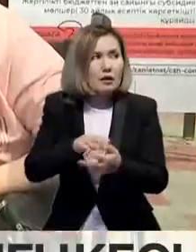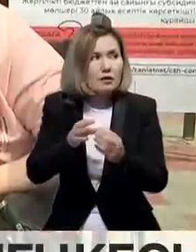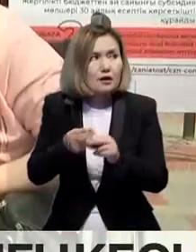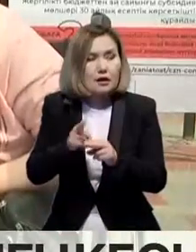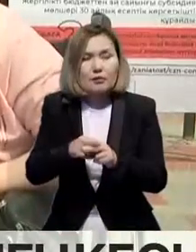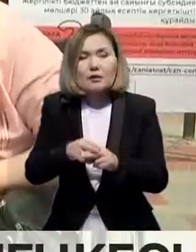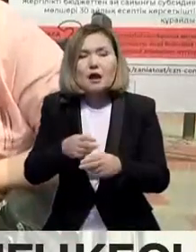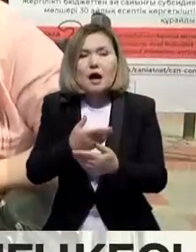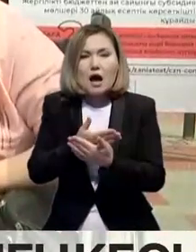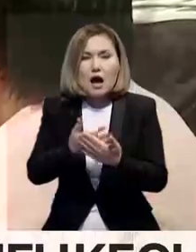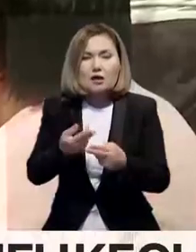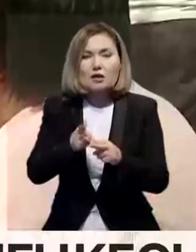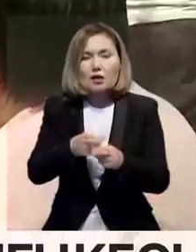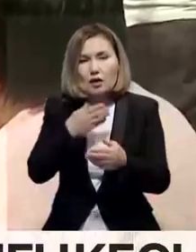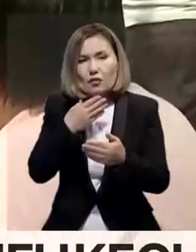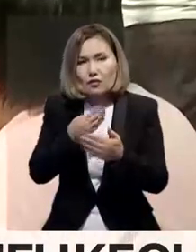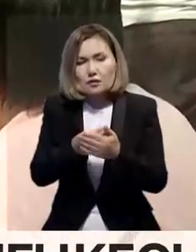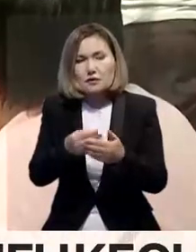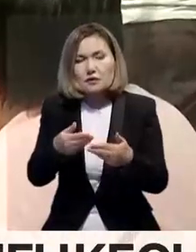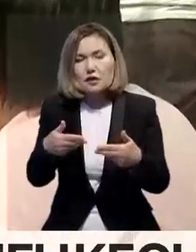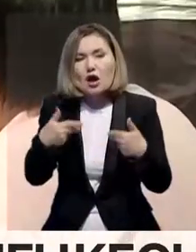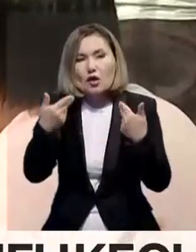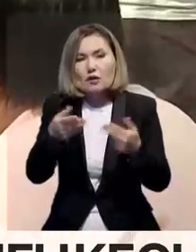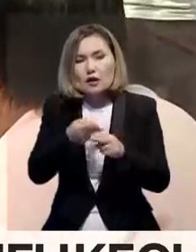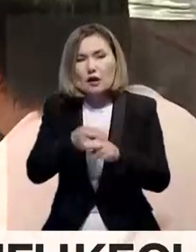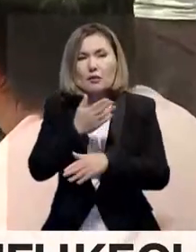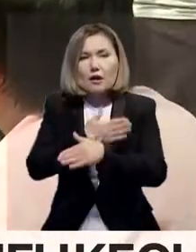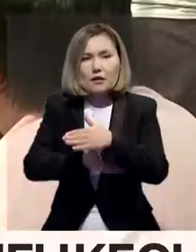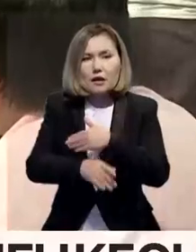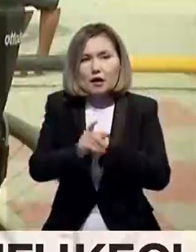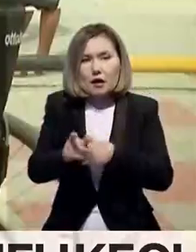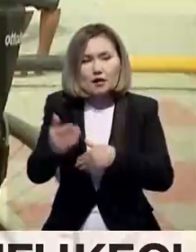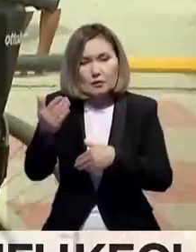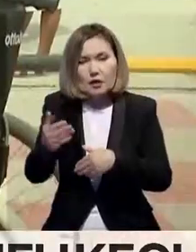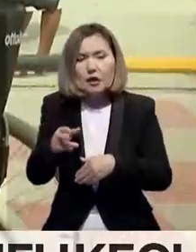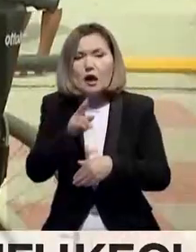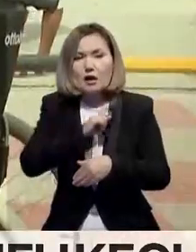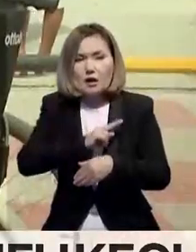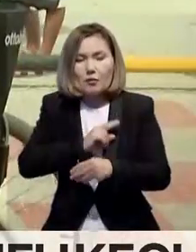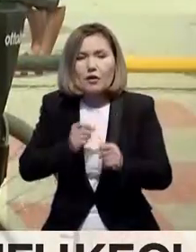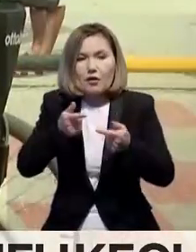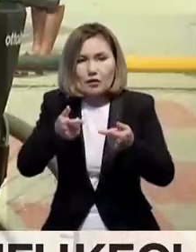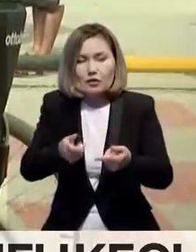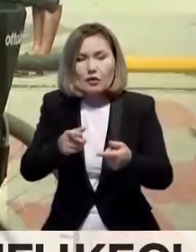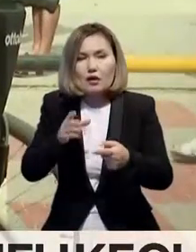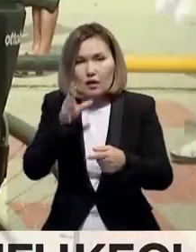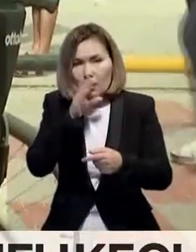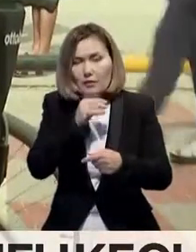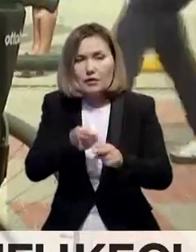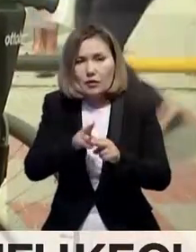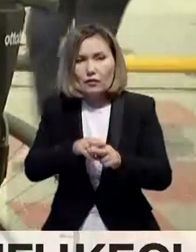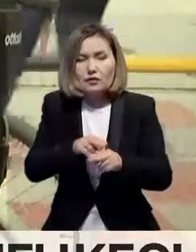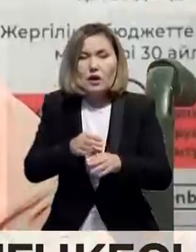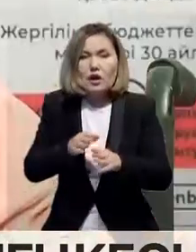соның мамандарына ұсынысын тастап кеттім. Мен сияқты мүмкіншілігі шектеулі адамдар железнодорожный билеттерге